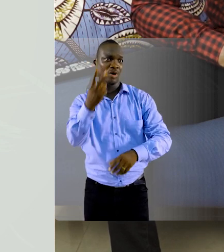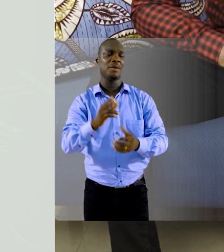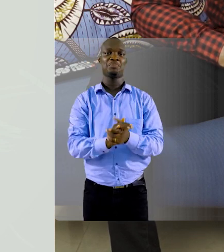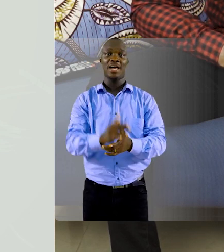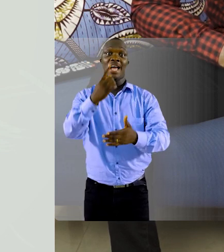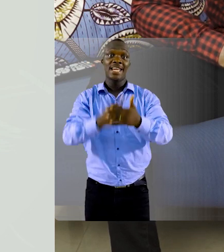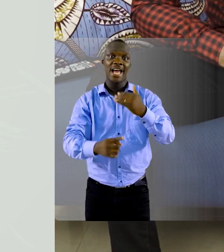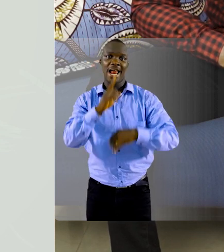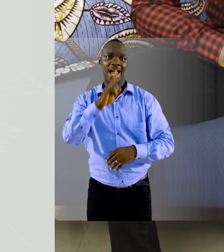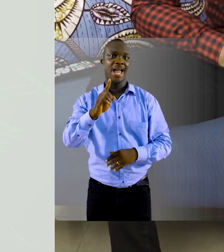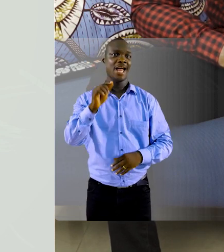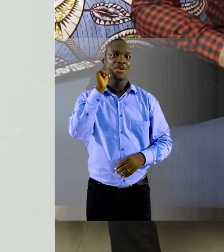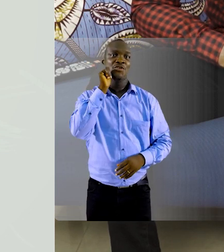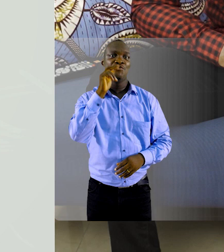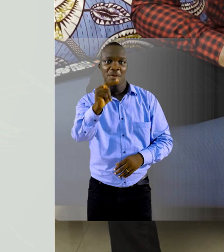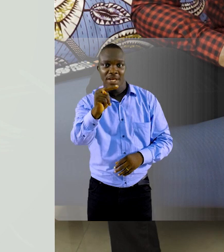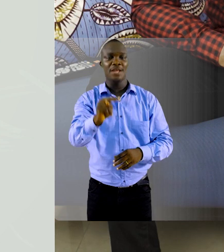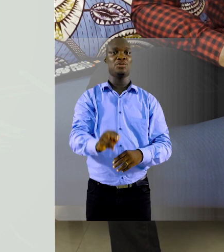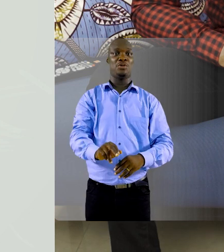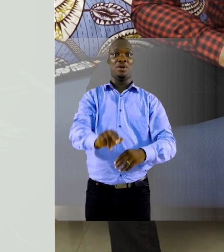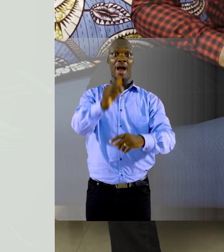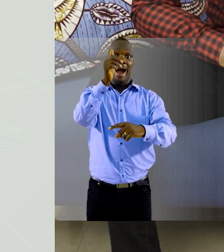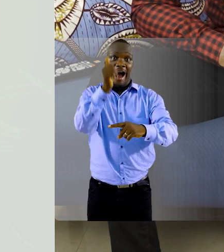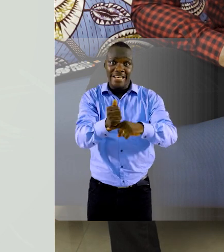Quel est le féminin de l'adjectif bénin?